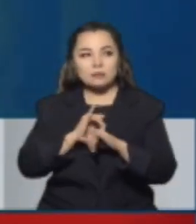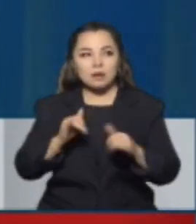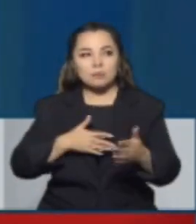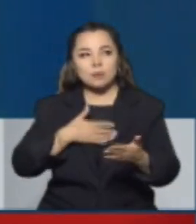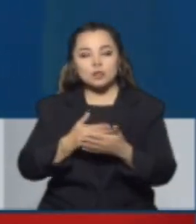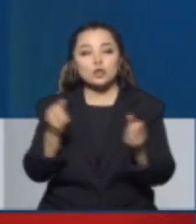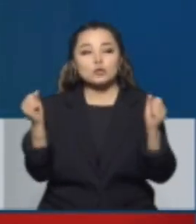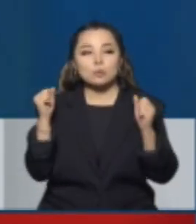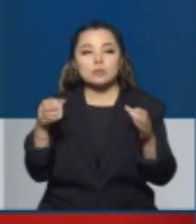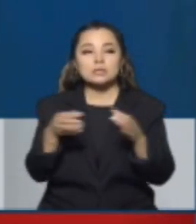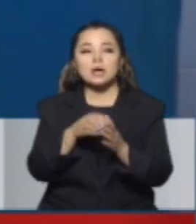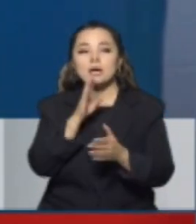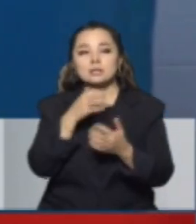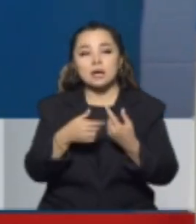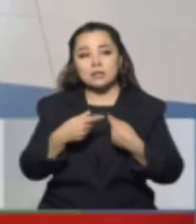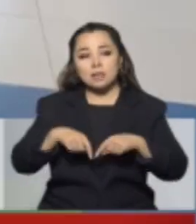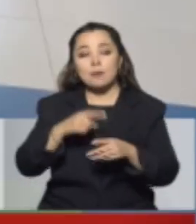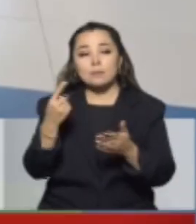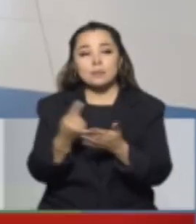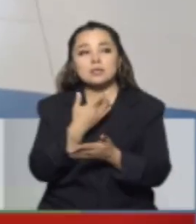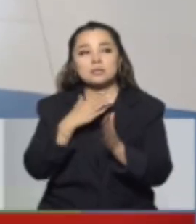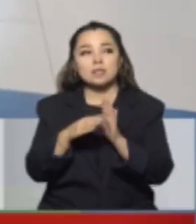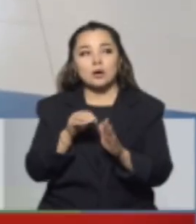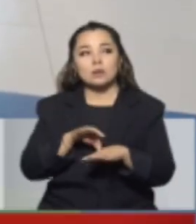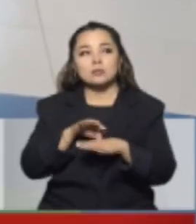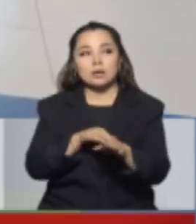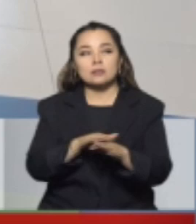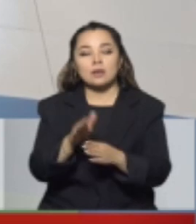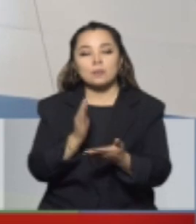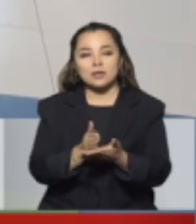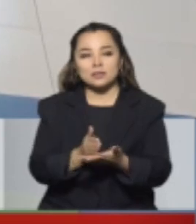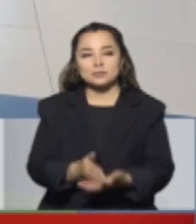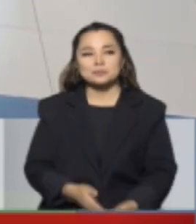қосқан спортшы қыздар арасында алғаш рет дауыс бергендер бар.